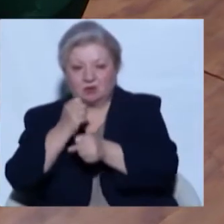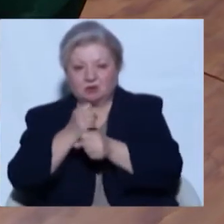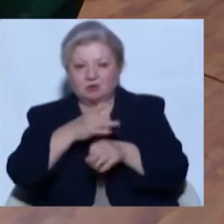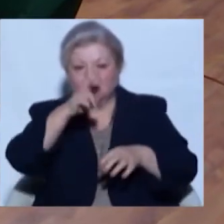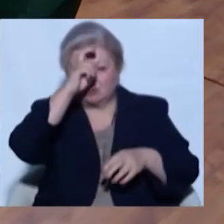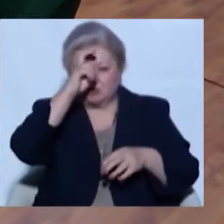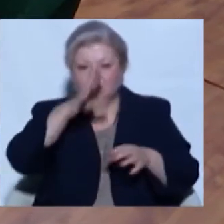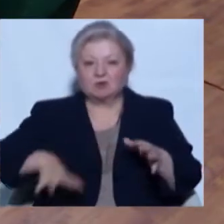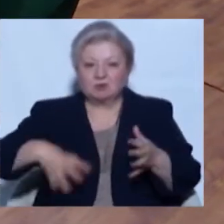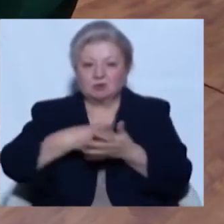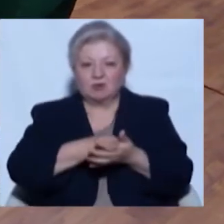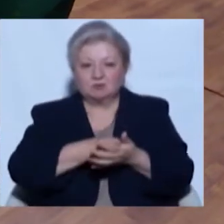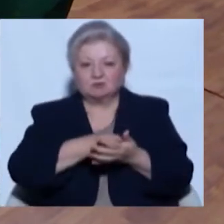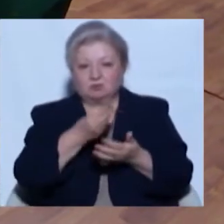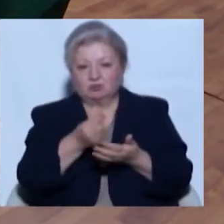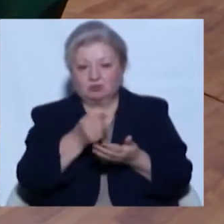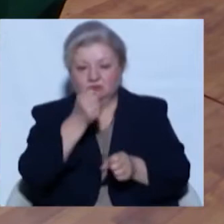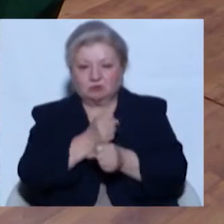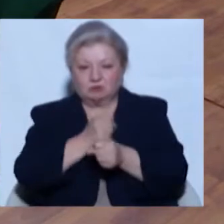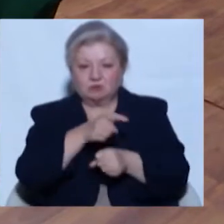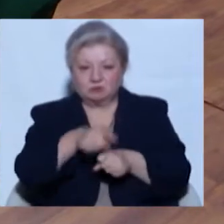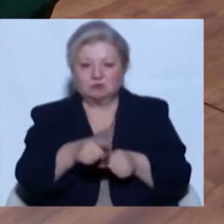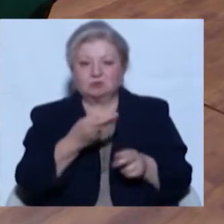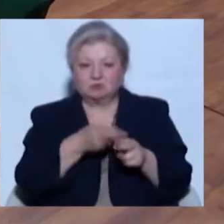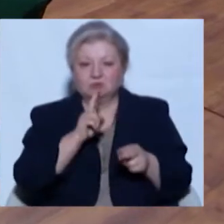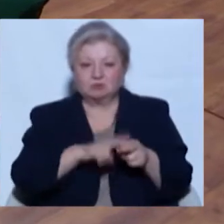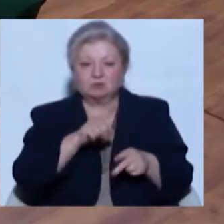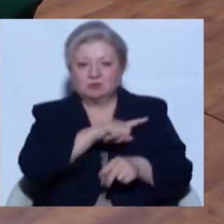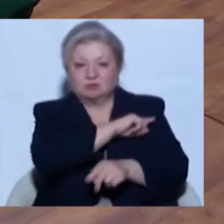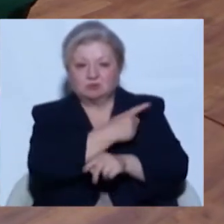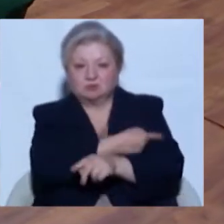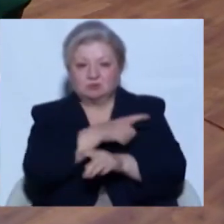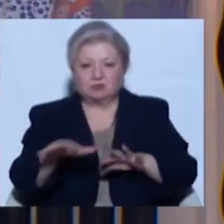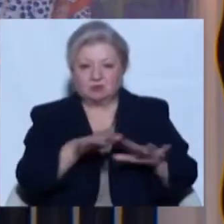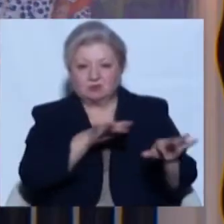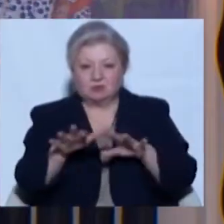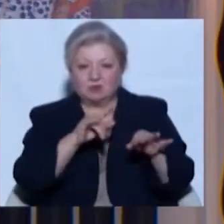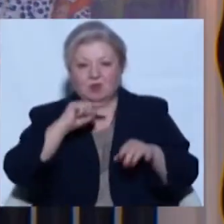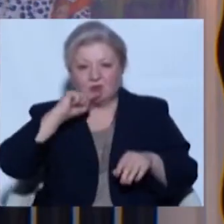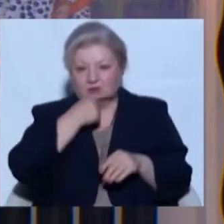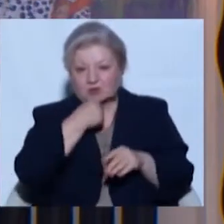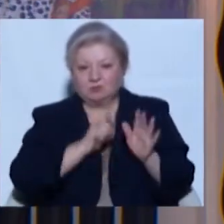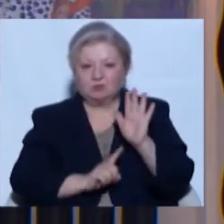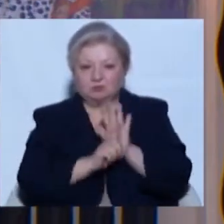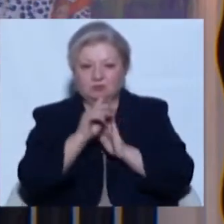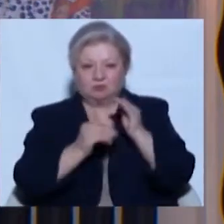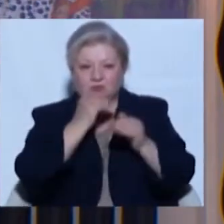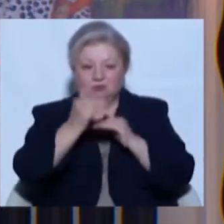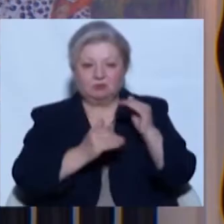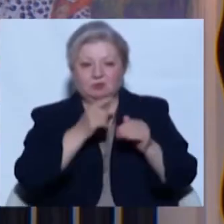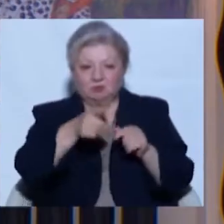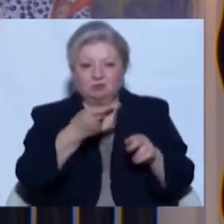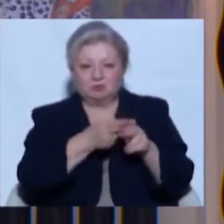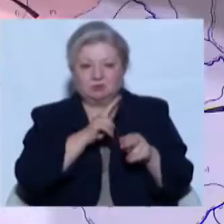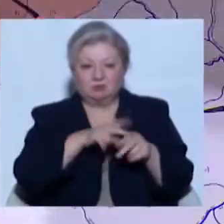სახელმწიფო ამას თავის ფულით აკეთებდა. ამან გარკვეულწილად ძლავრად ამოქმედა ეკონომიკა საქართველოში, ამ